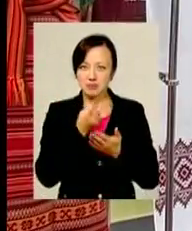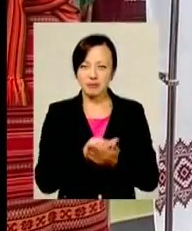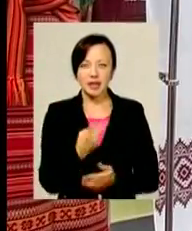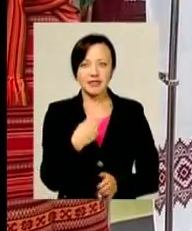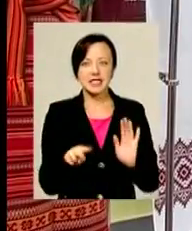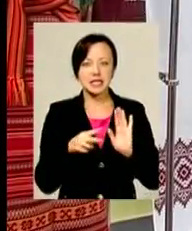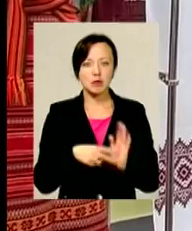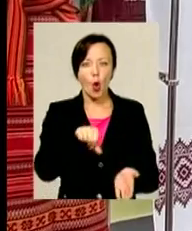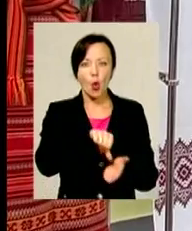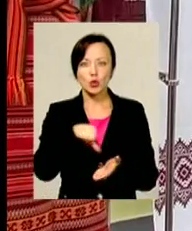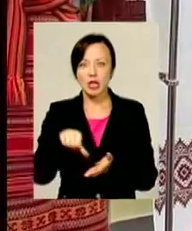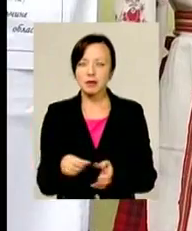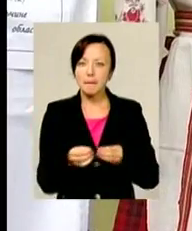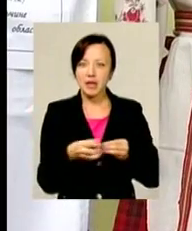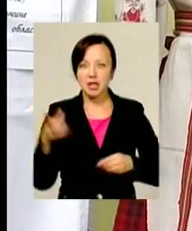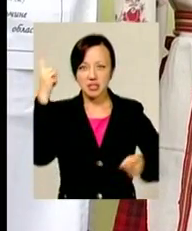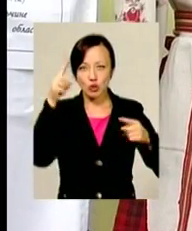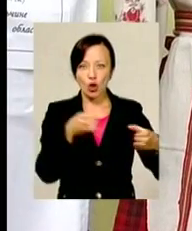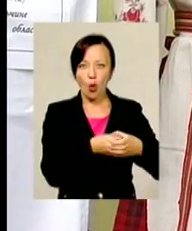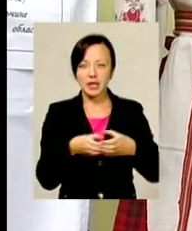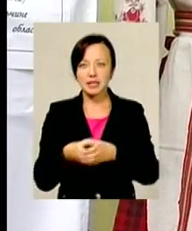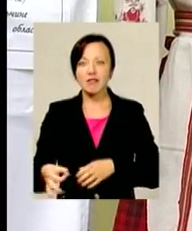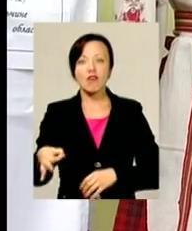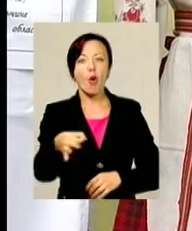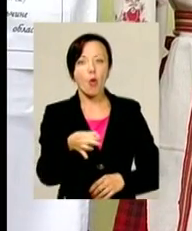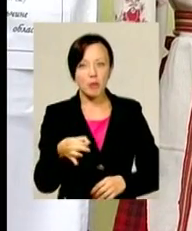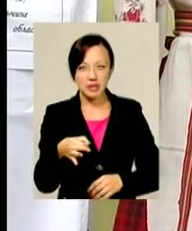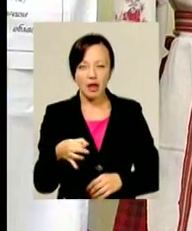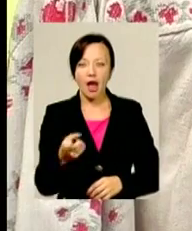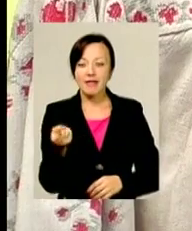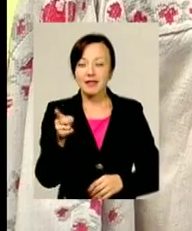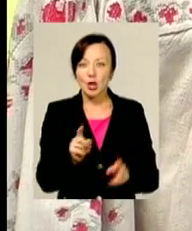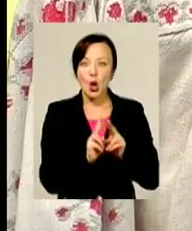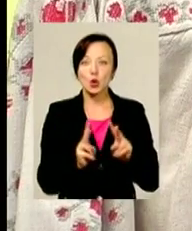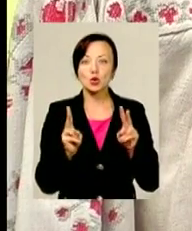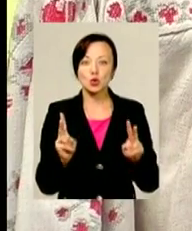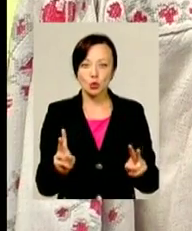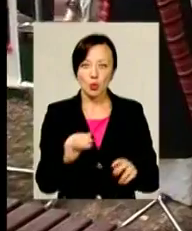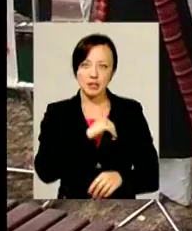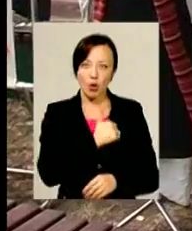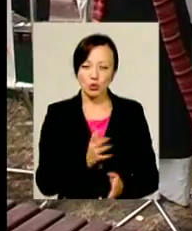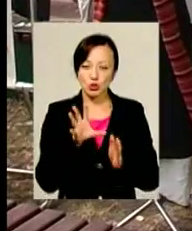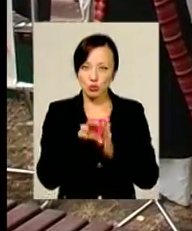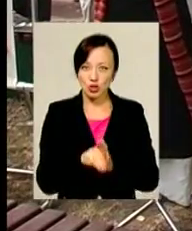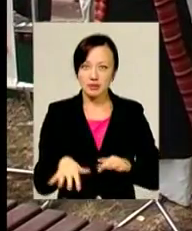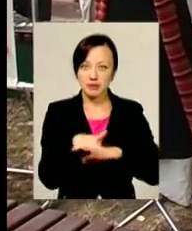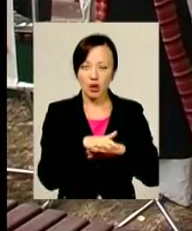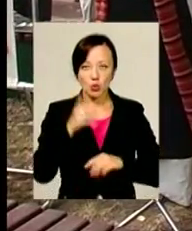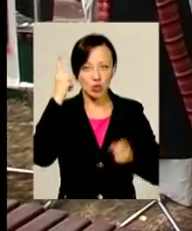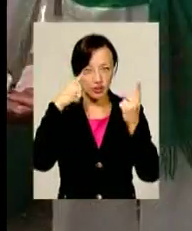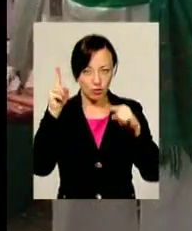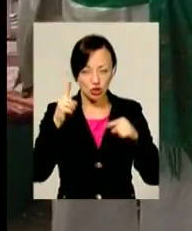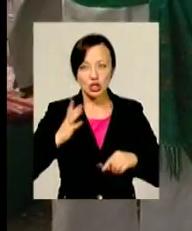27 учасників та 15 творчих колективів області. На тих же, хто безпосередньо захоче долучитися до народної